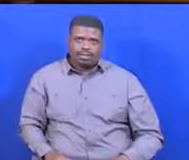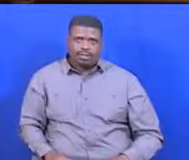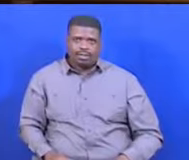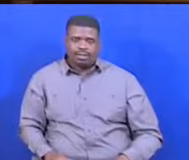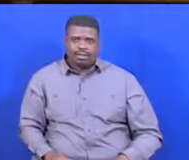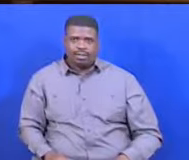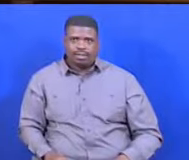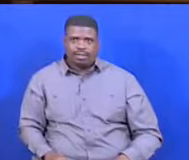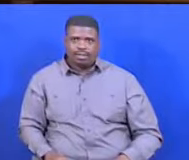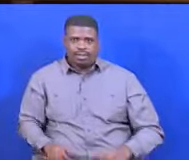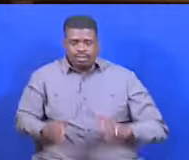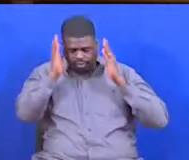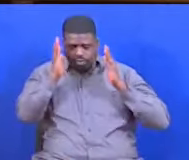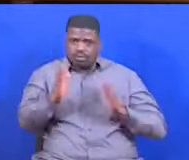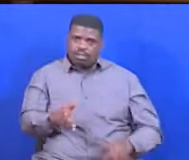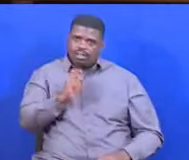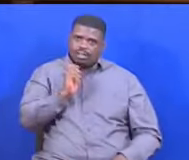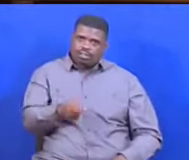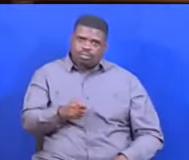Mheshimiwa Spika,